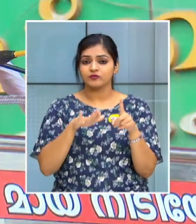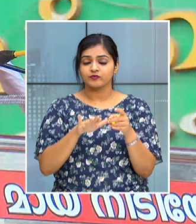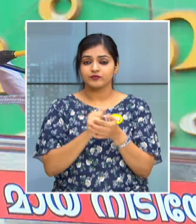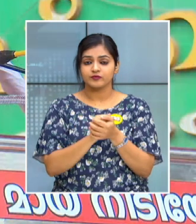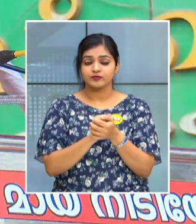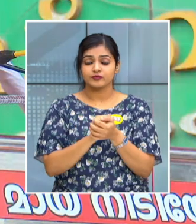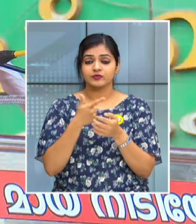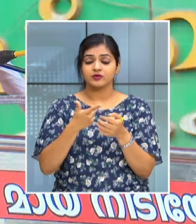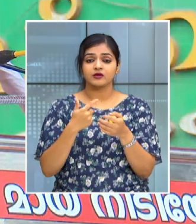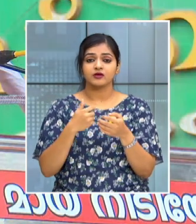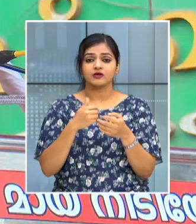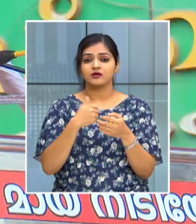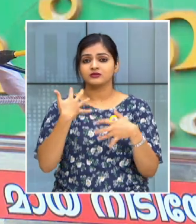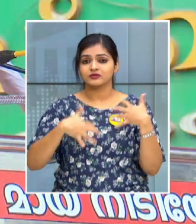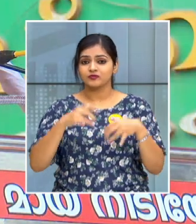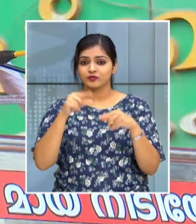അഭയാർത്ഥികളുടെ നേരെ